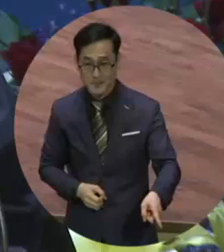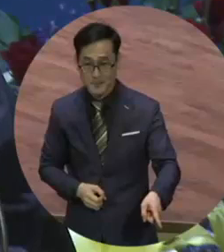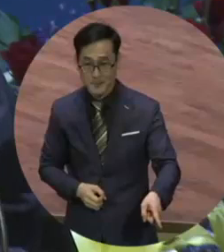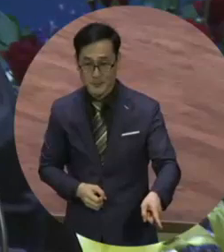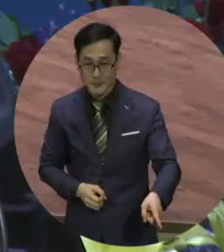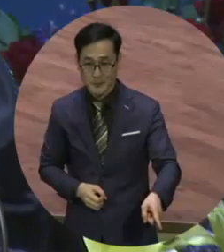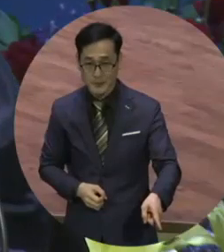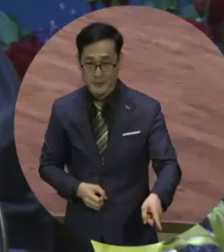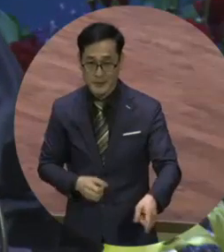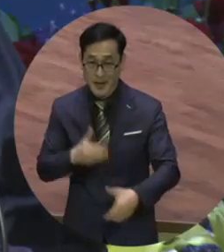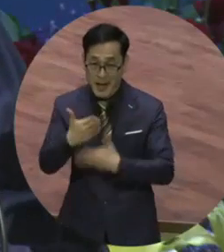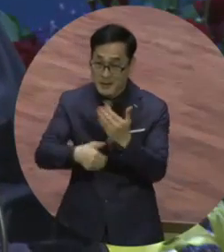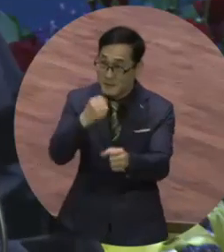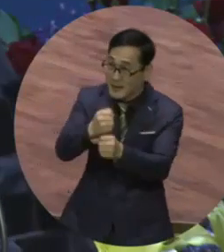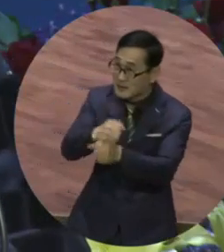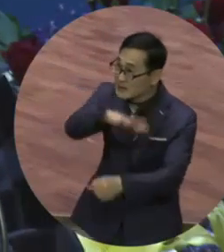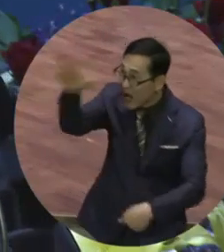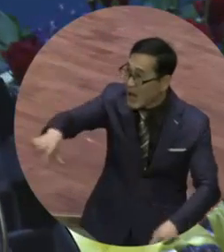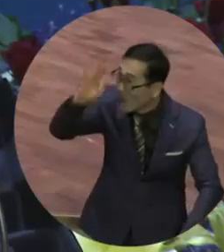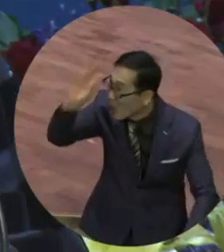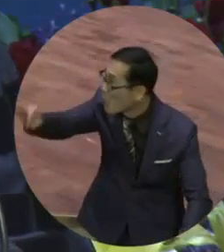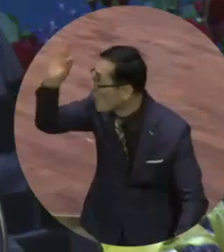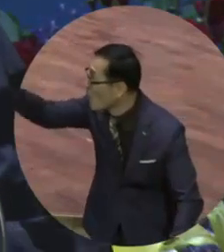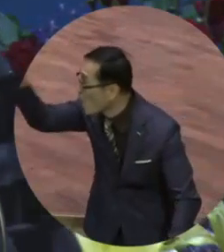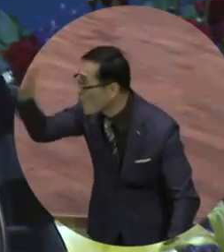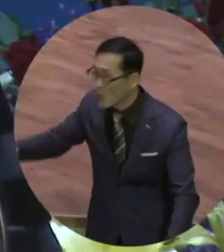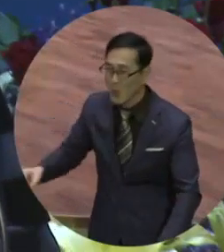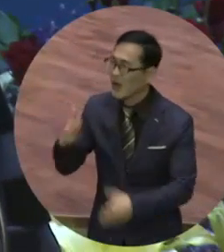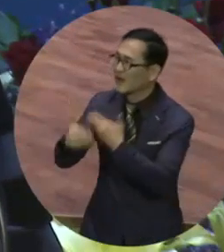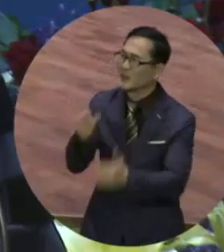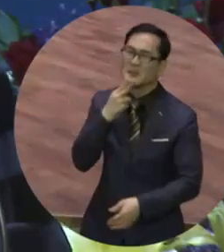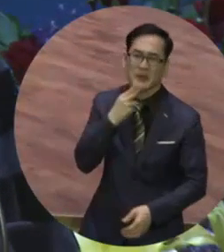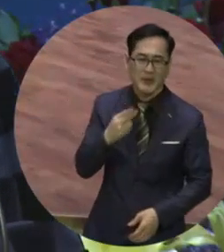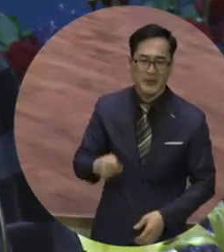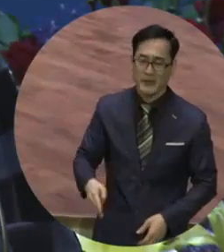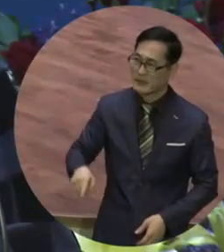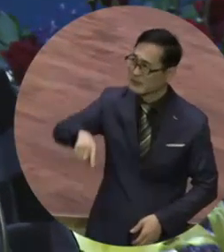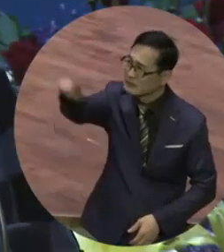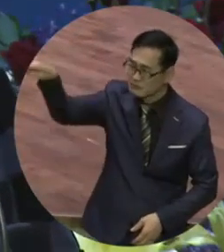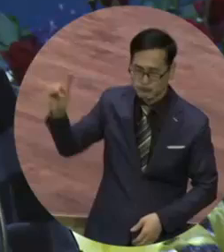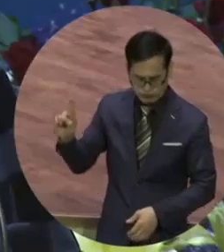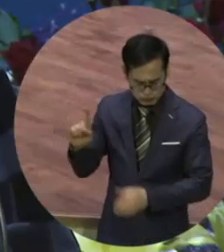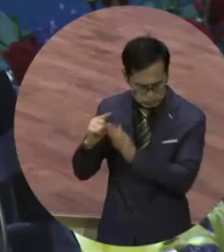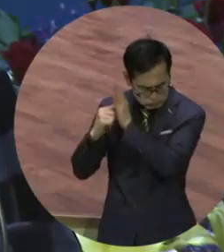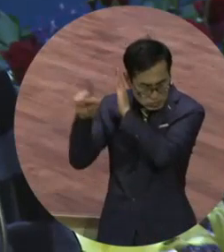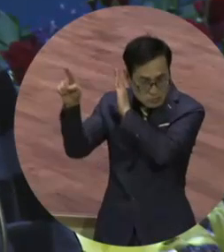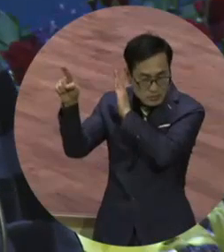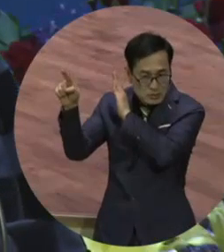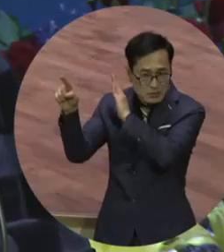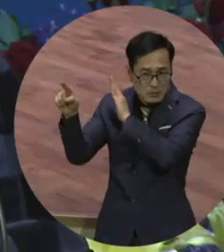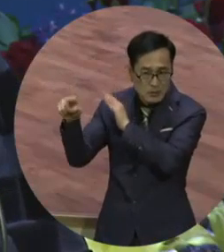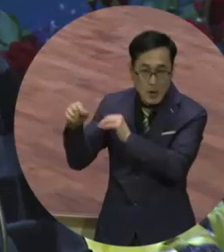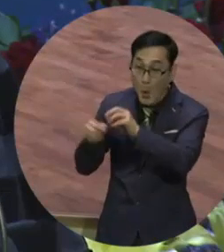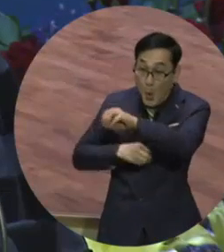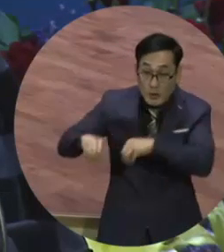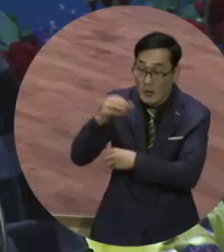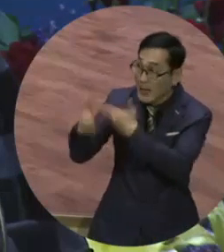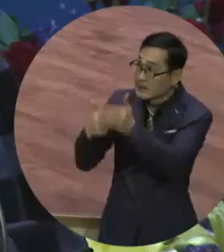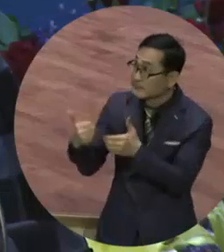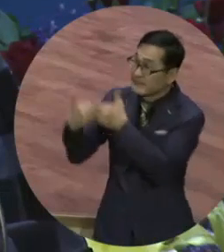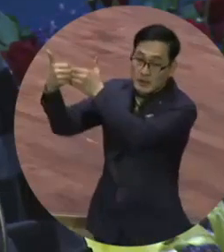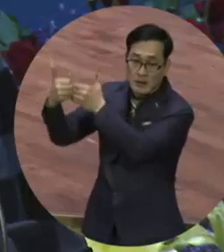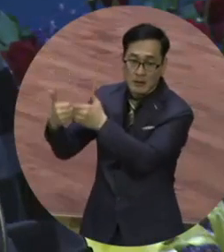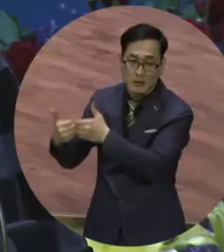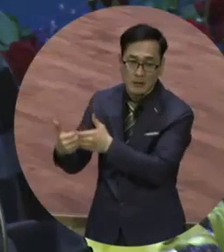보고서도 부인하고 심지어는 하나님을 대적하고 하나님이